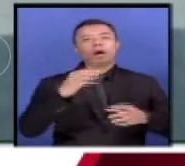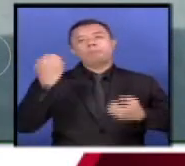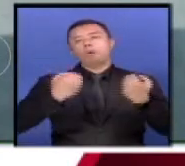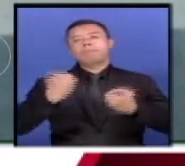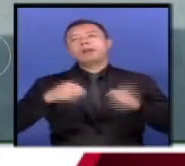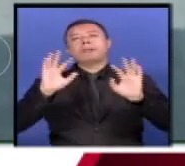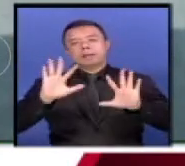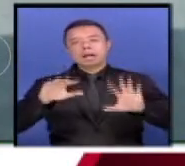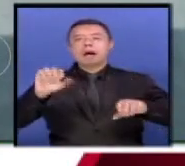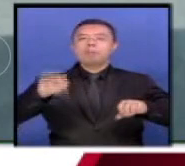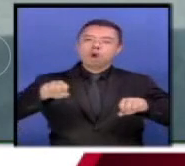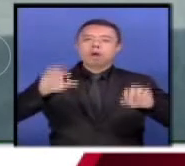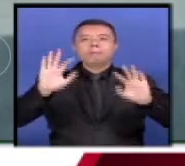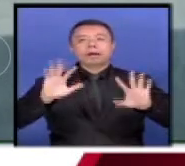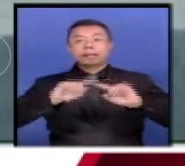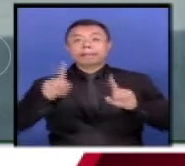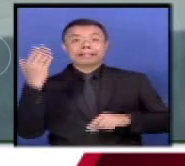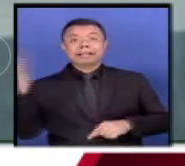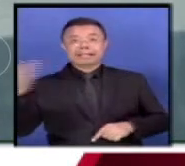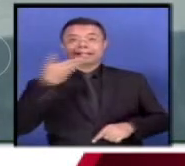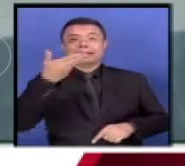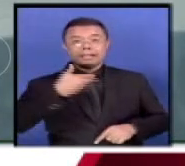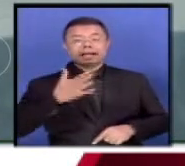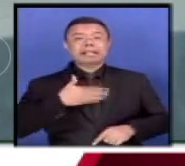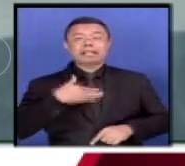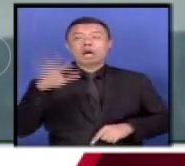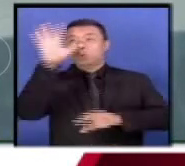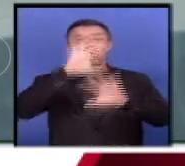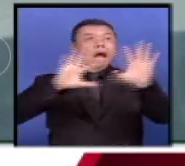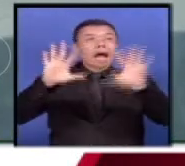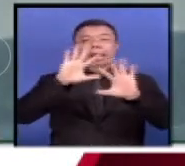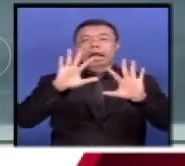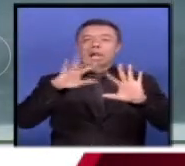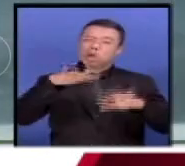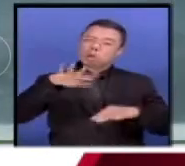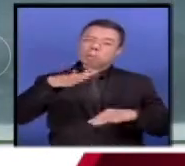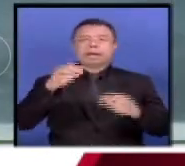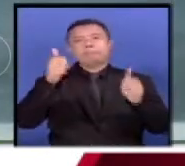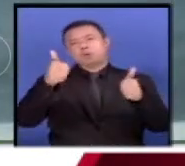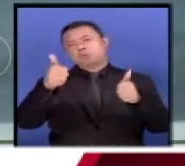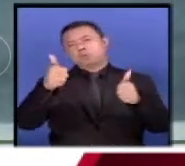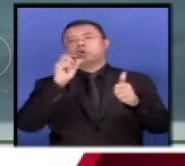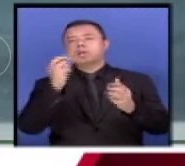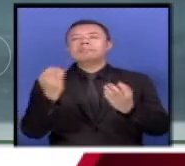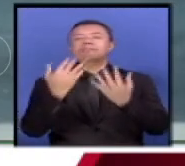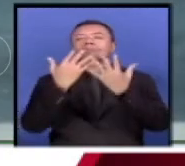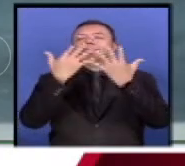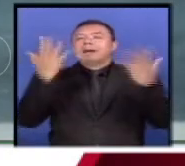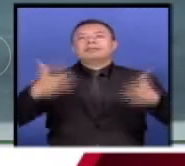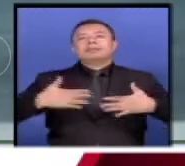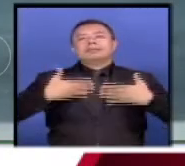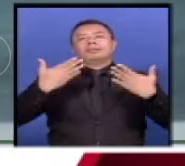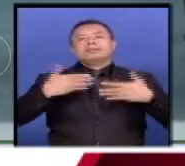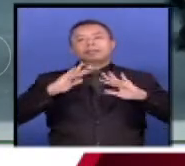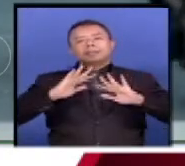ramai dan berkaitan dengan udara-udara yang tadi Anda tanyakan, di sini tempat kami menggambarkan tergolong sangat bagus untuk dihirup, terasa lebih tenang